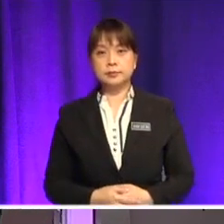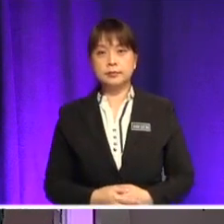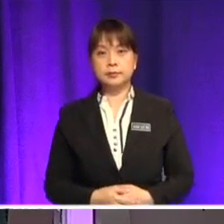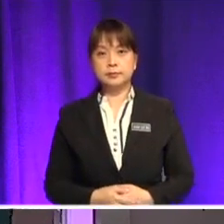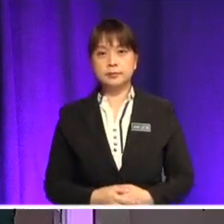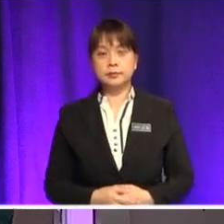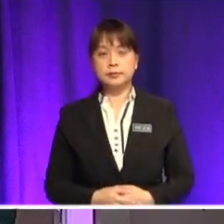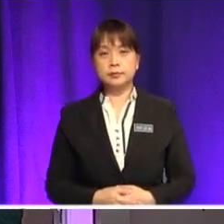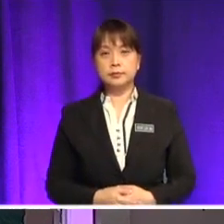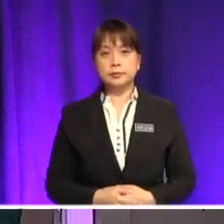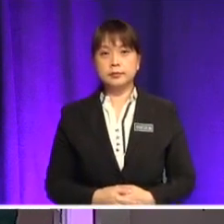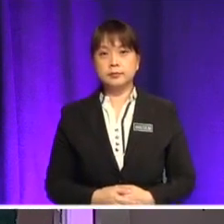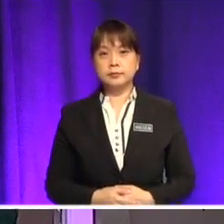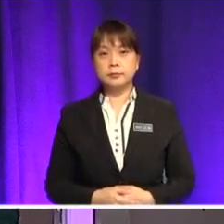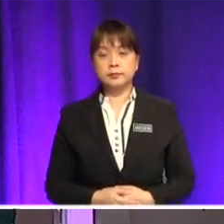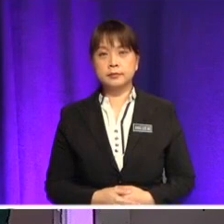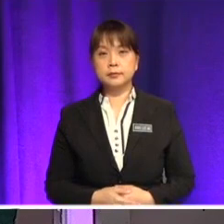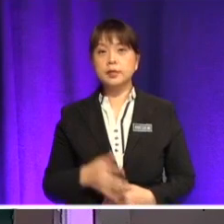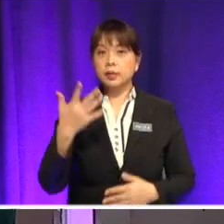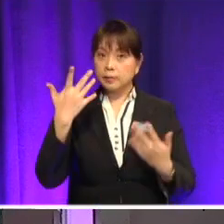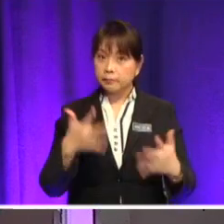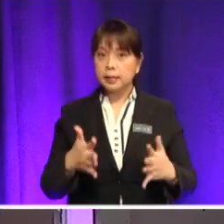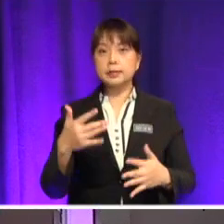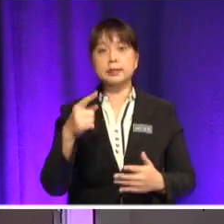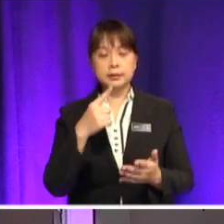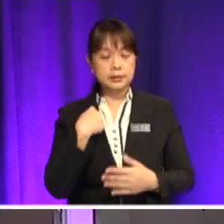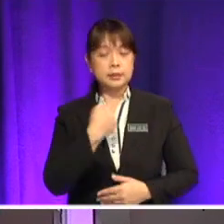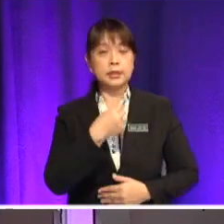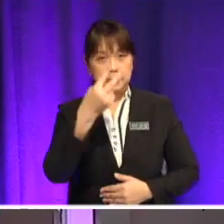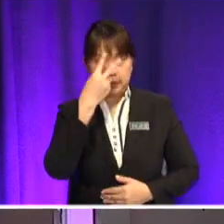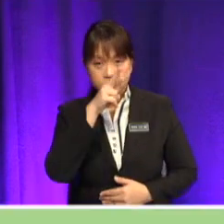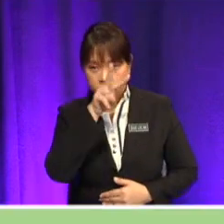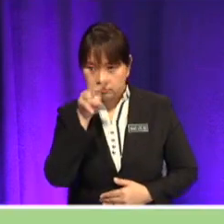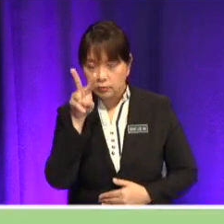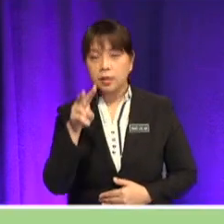sudah pasti akan ditanyakan selalunya adalah seorang